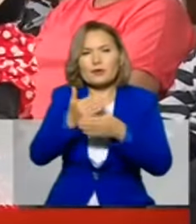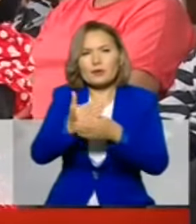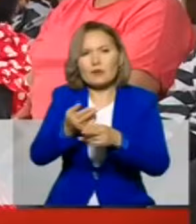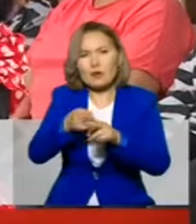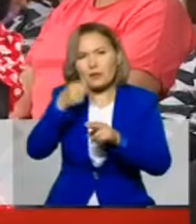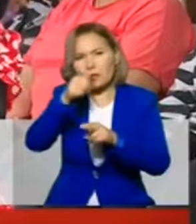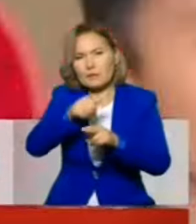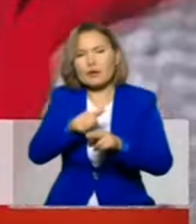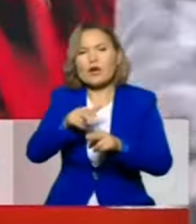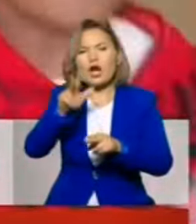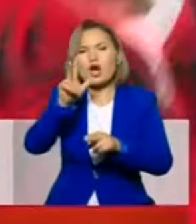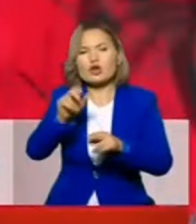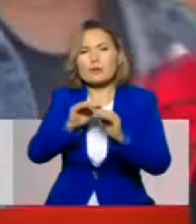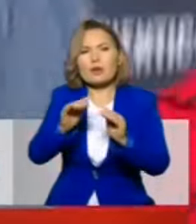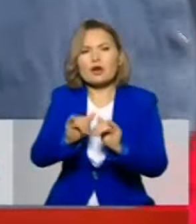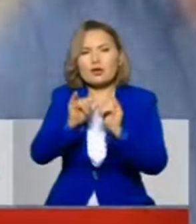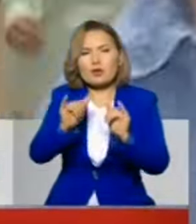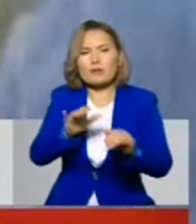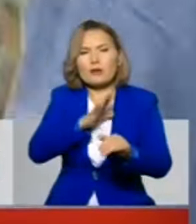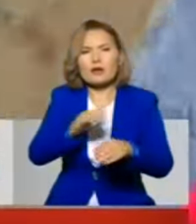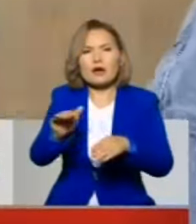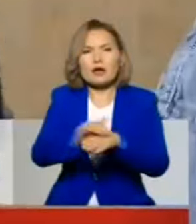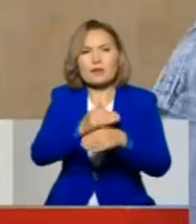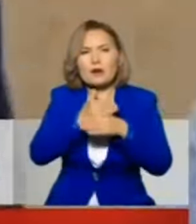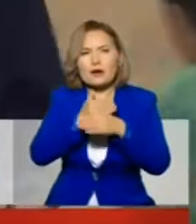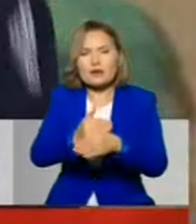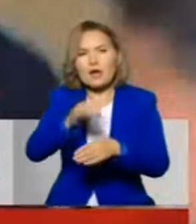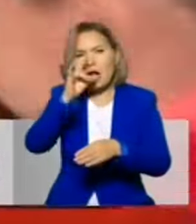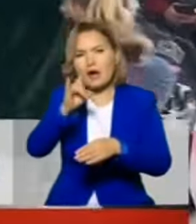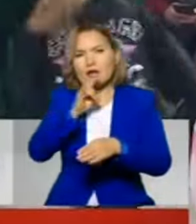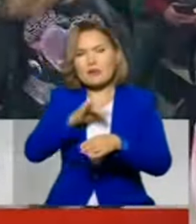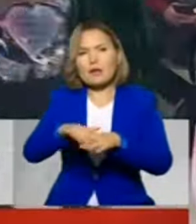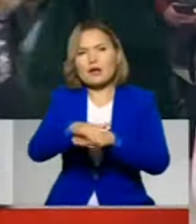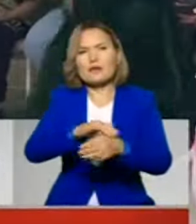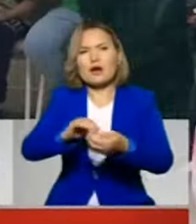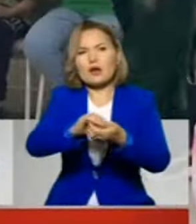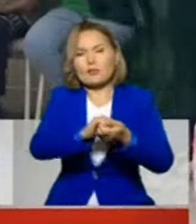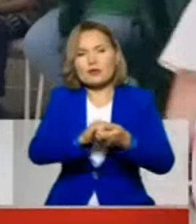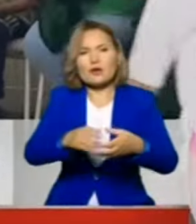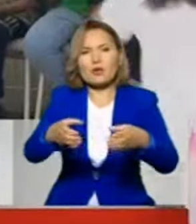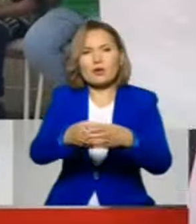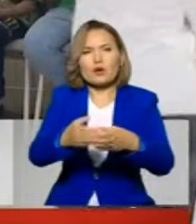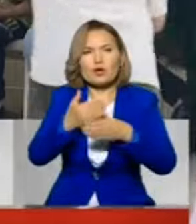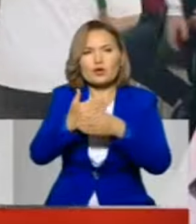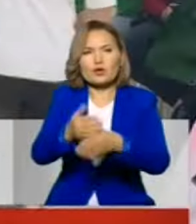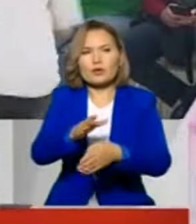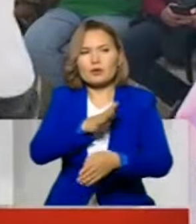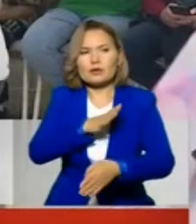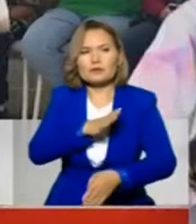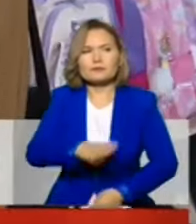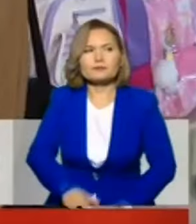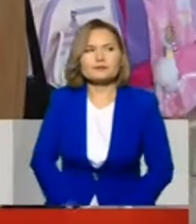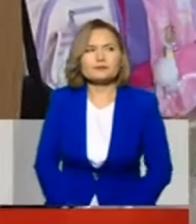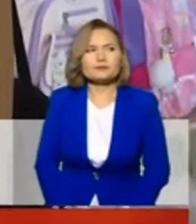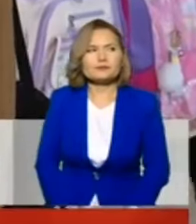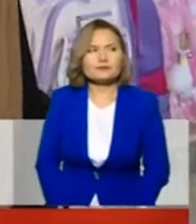биыл оның саны 300-ге жетті. Қайырымдылық шарасына Қазақстан халқы ассамблеясы ұйытқы болды.